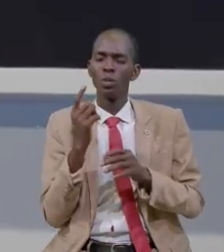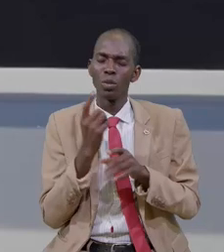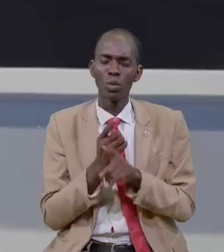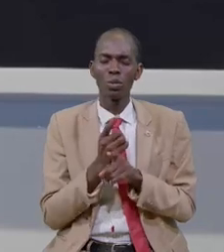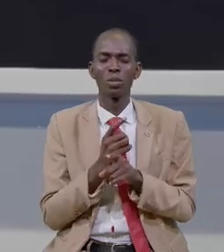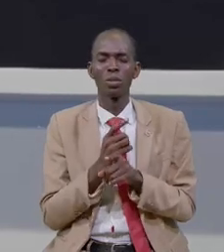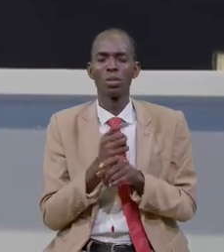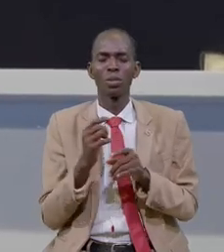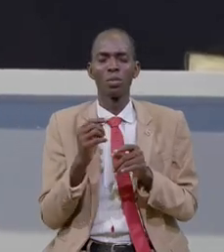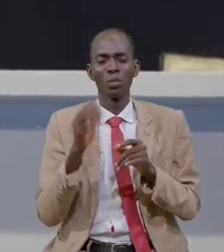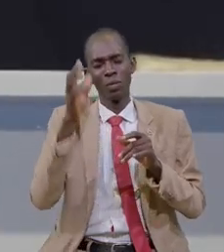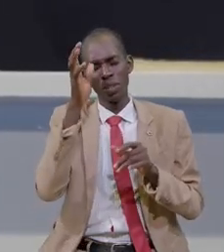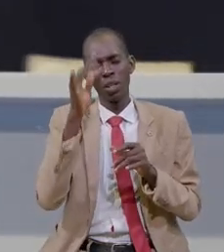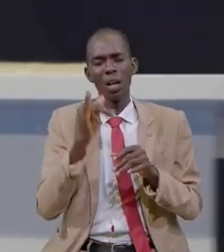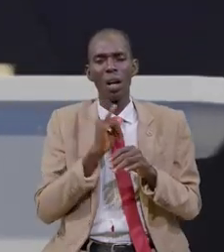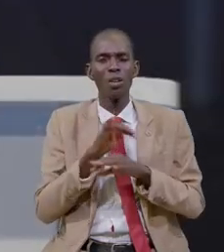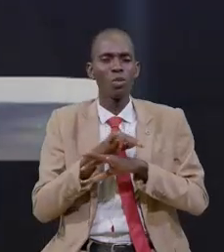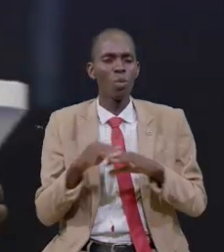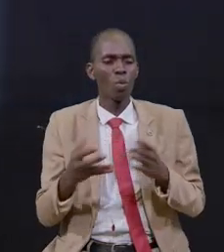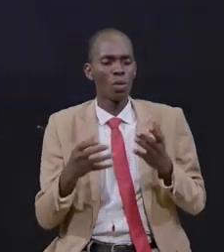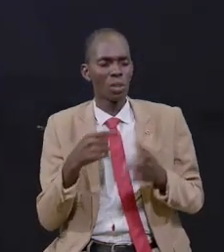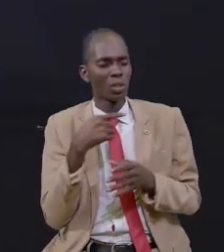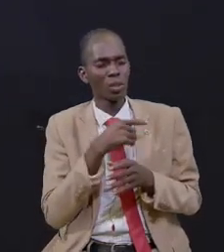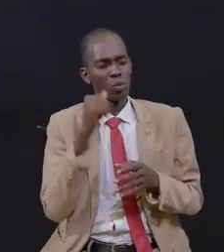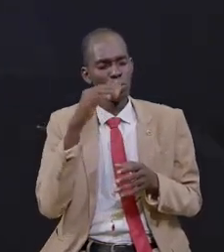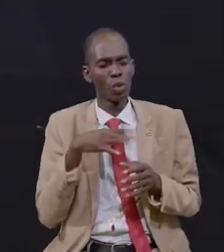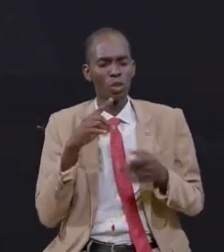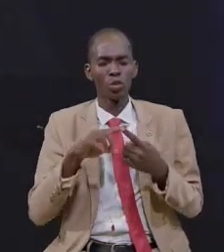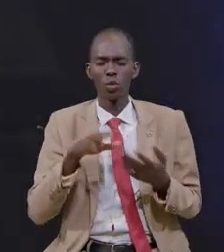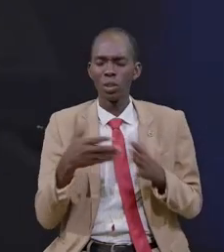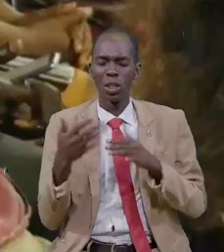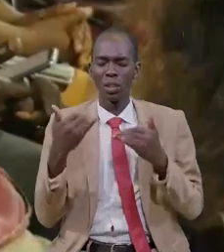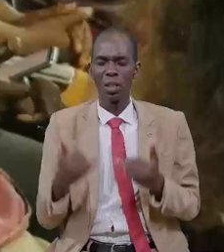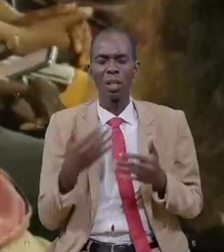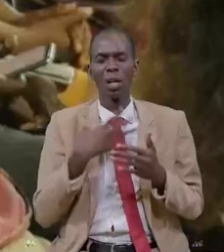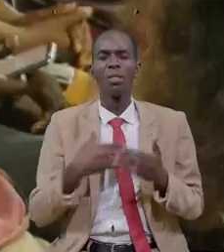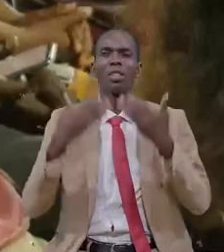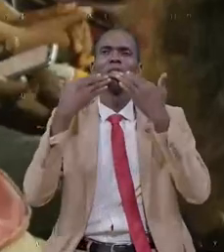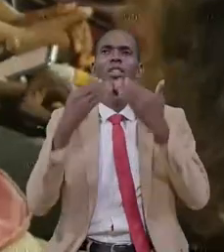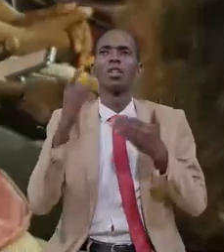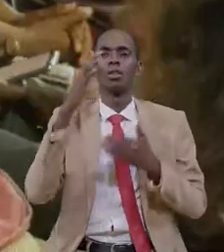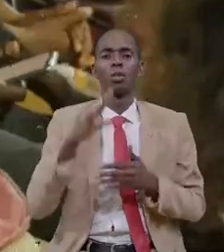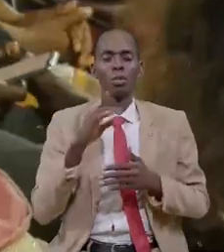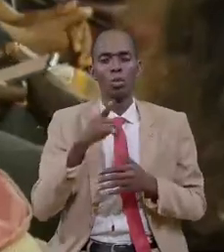qui est dans la moyenne. Mon père, je ne veux pas qu'il meure maintenant. Et Dieu merci, tu ne mourras pas maintenant.